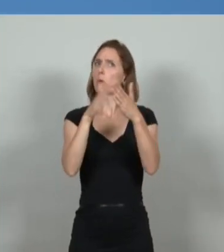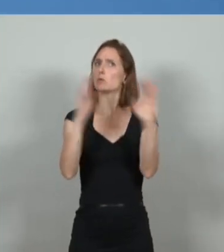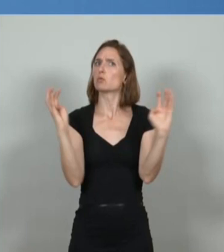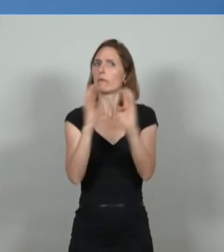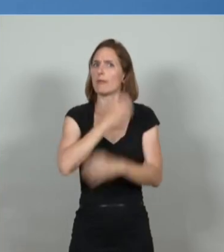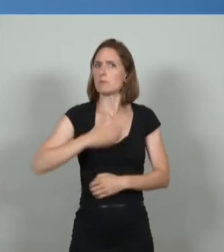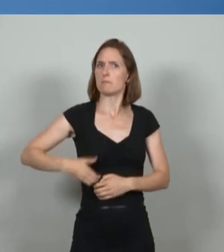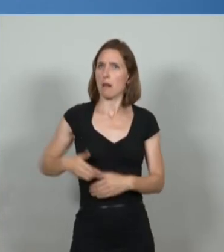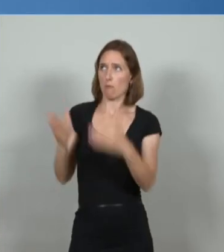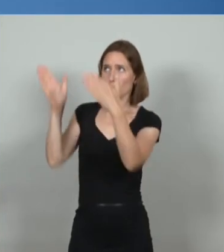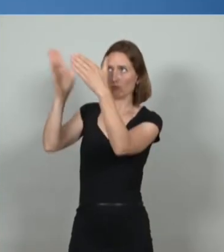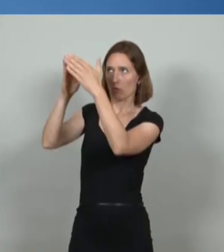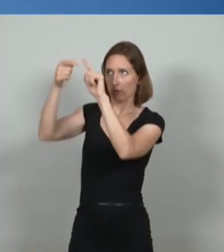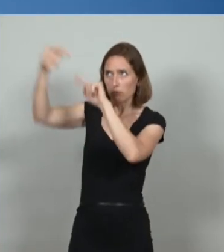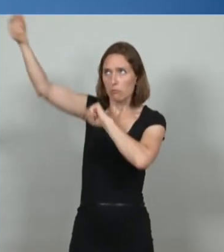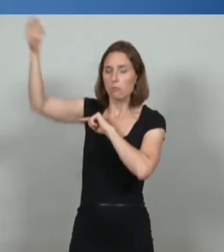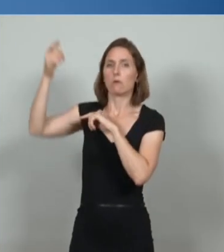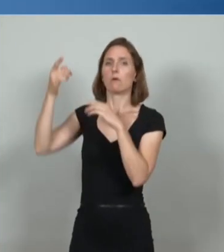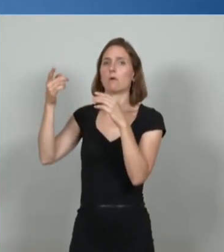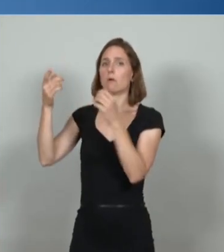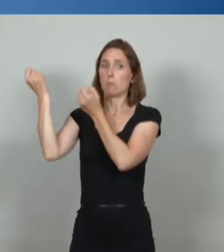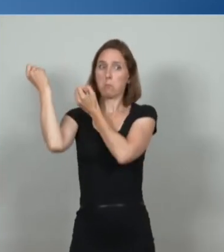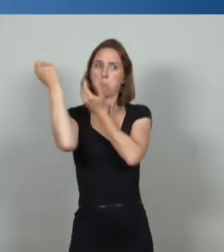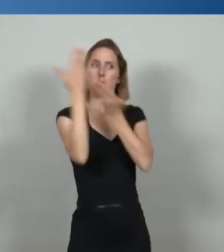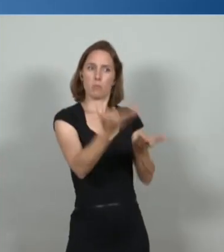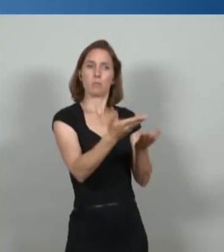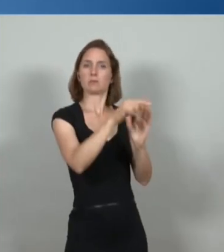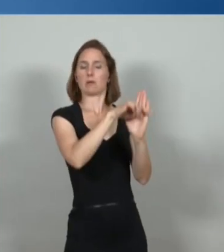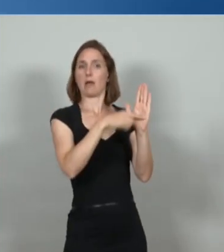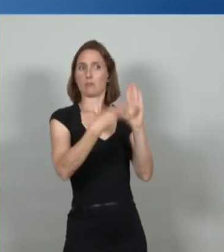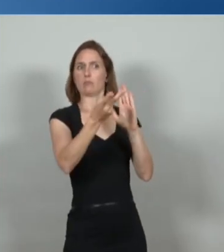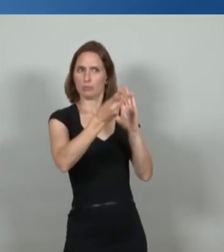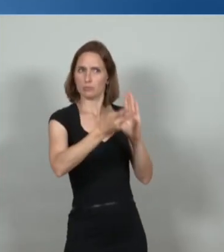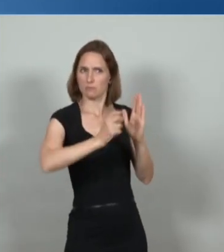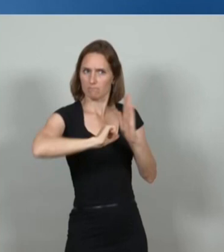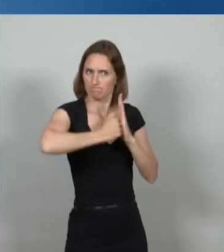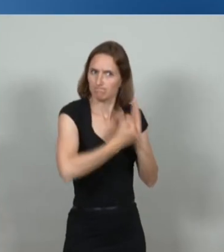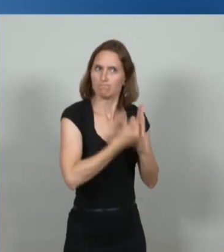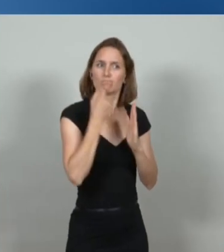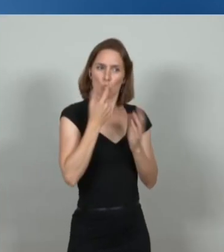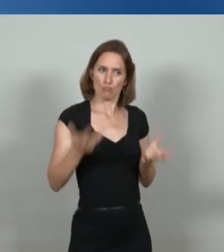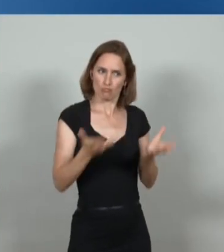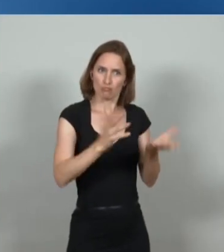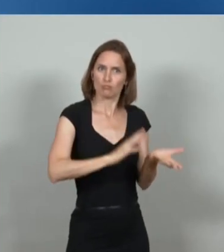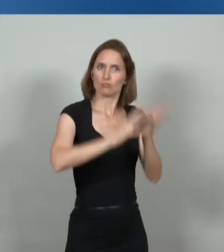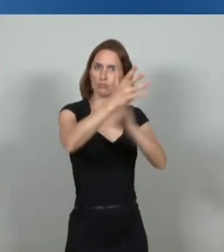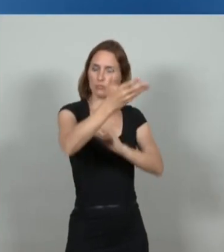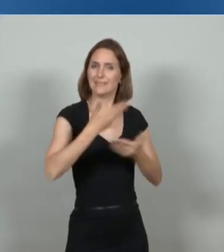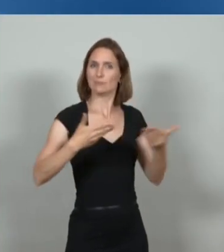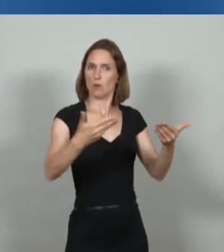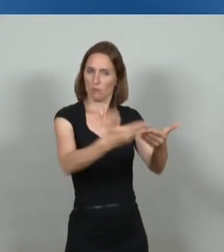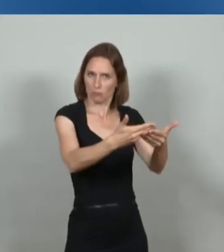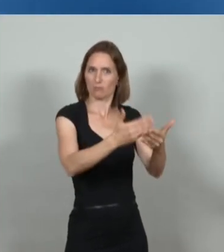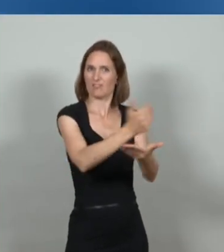de mettre en place des mesures plus volontaristes en matière de rémunération des fonctionnaires afin d'améliorer le pouvoir d'achat des agents publics